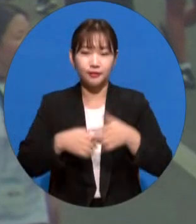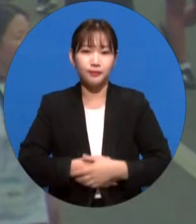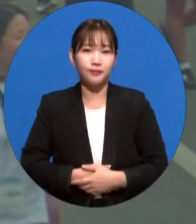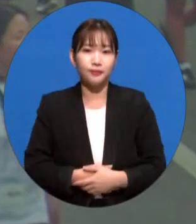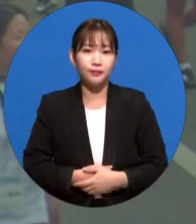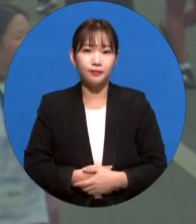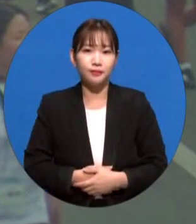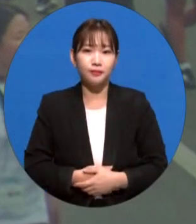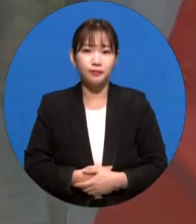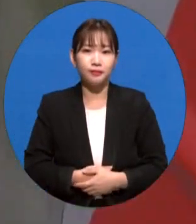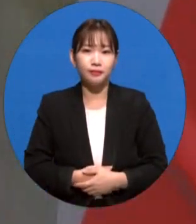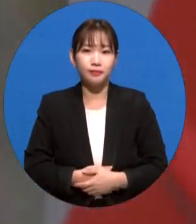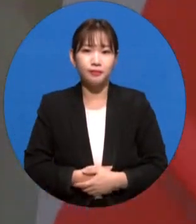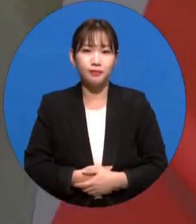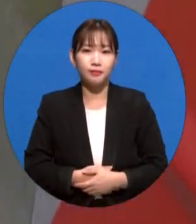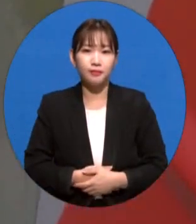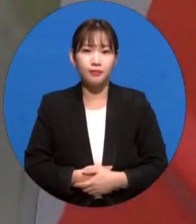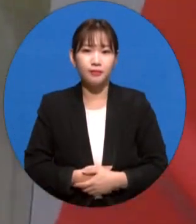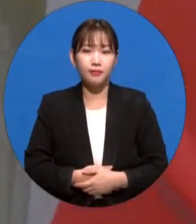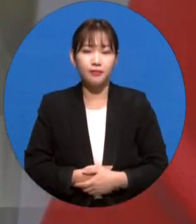기자입니다.